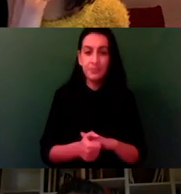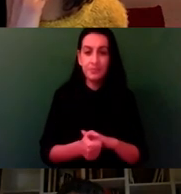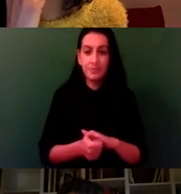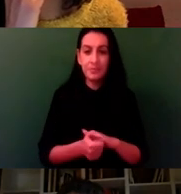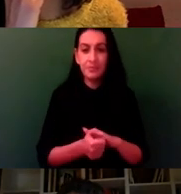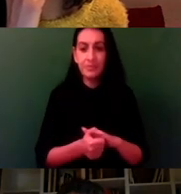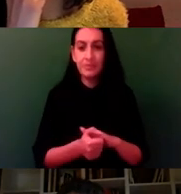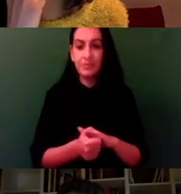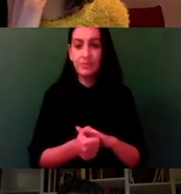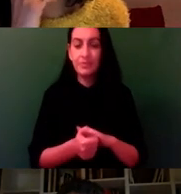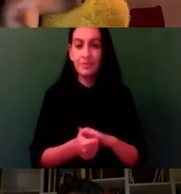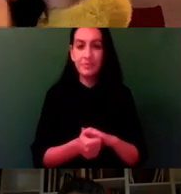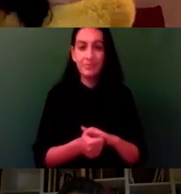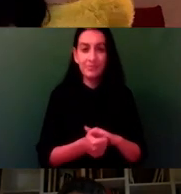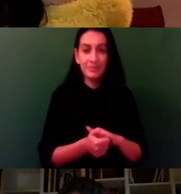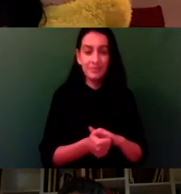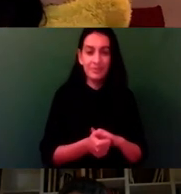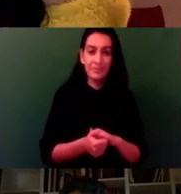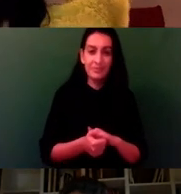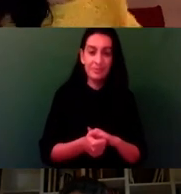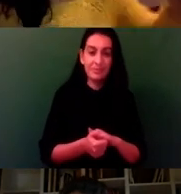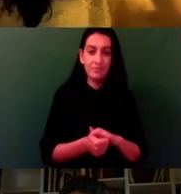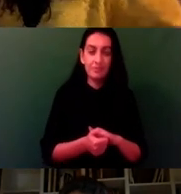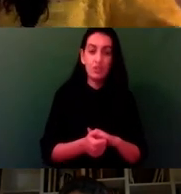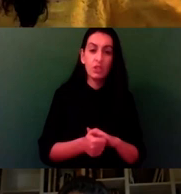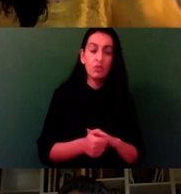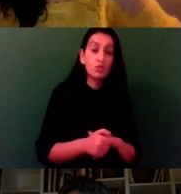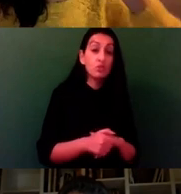şeyin idarenin aslında bu süreçlerdeki tavrı,